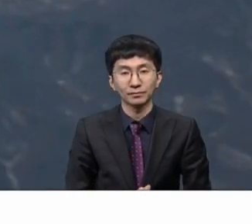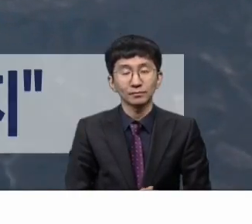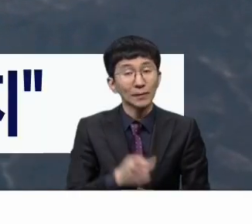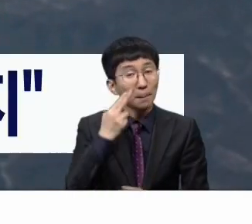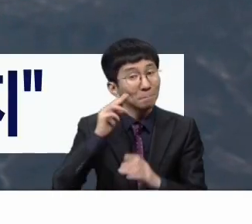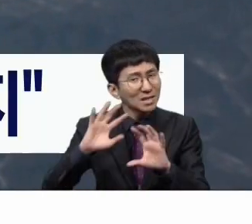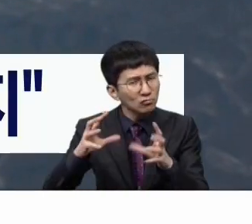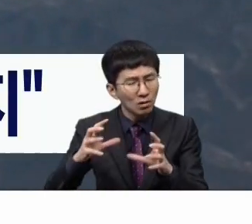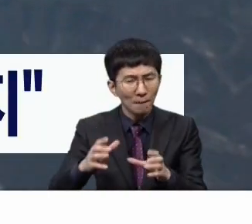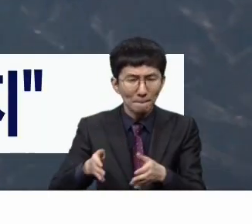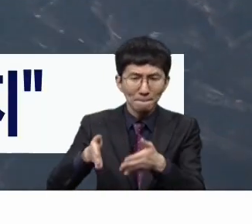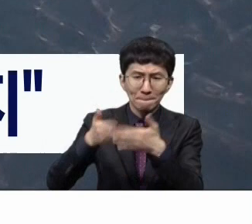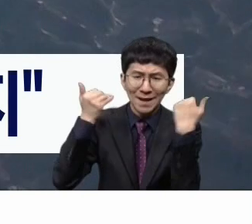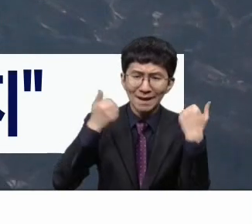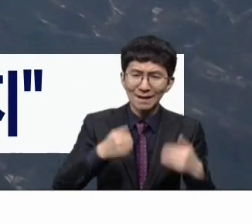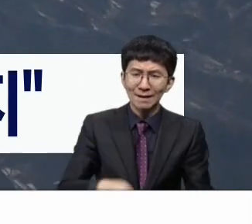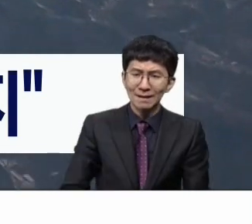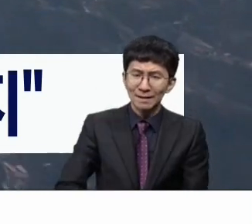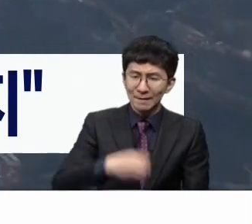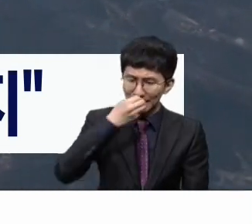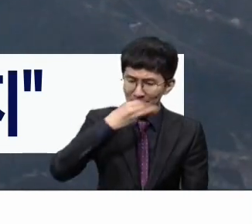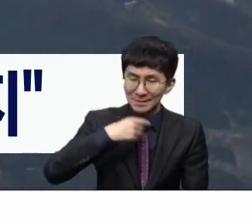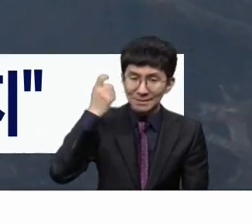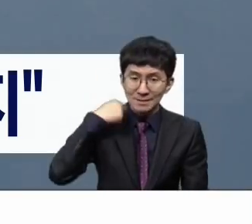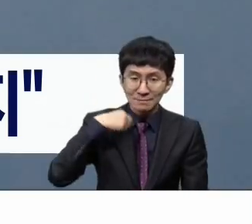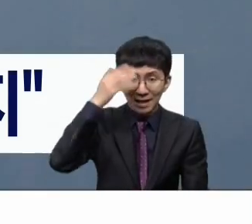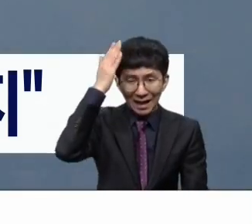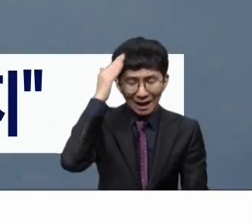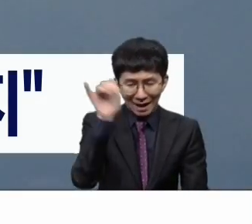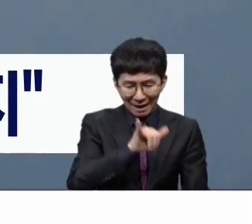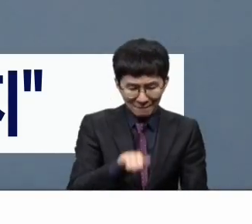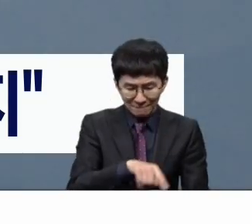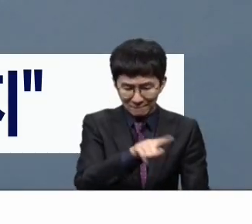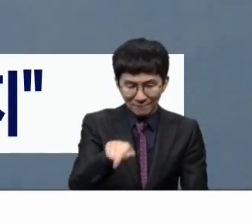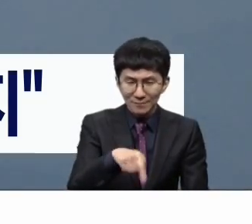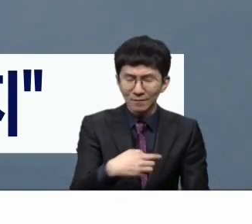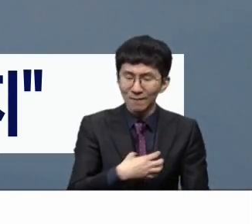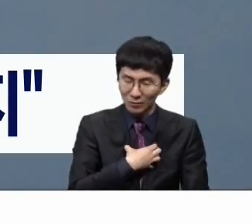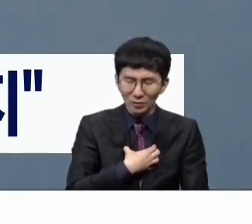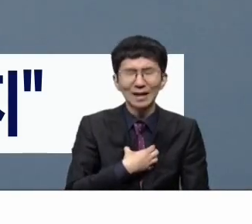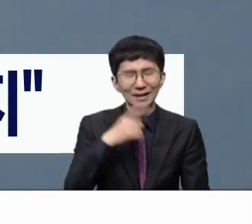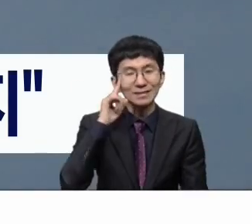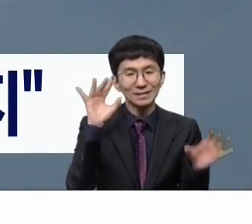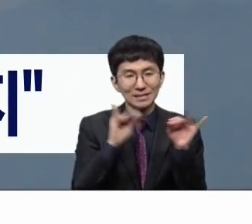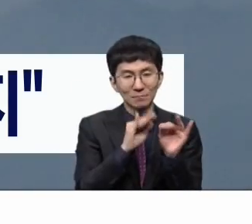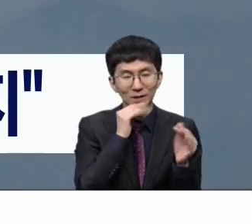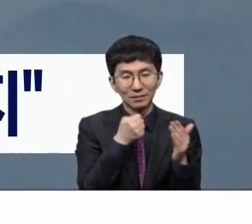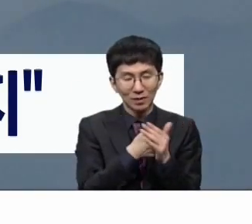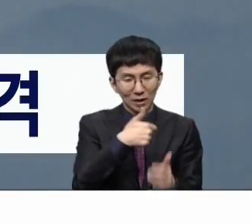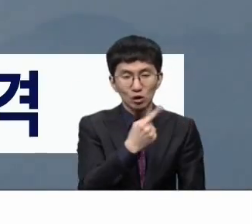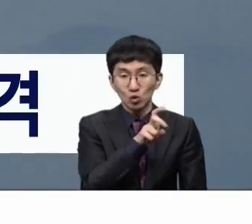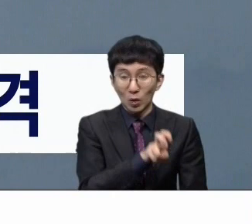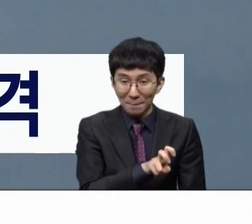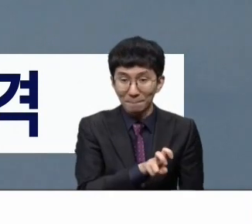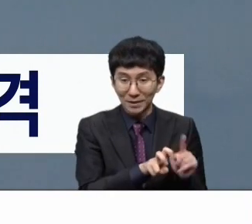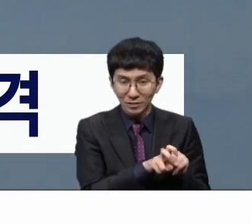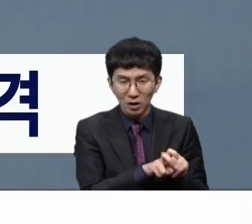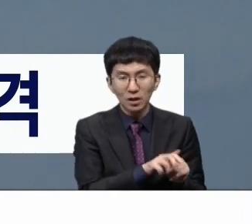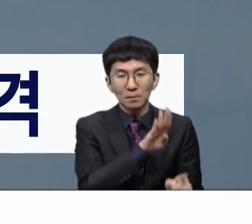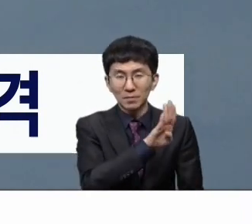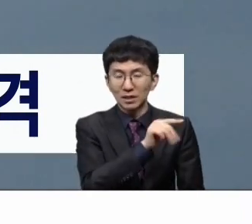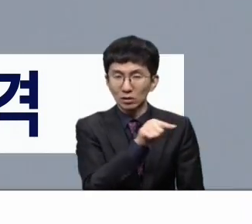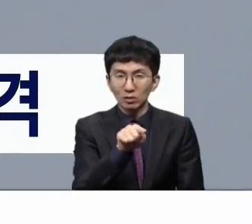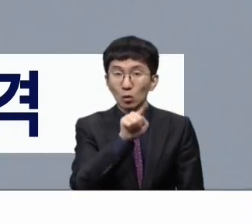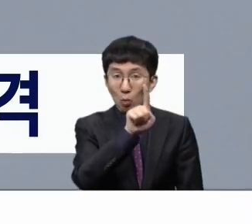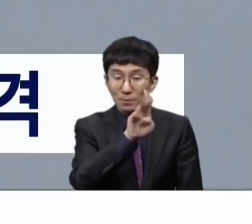미국은 도발적 공중작전, 한국의 우려를 강력 지지한다고 밝힌 뒤 오늘 괌에서 B-1B 전략폭격기 두